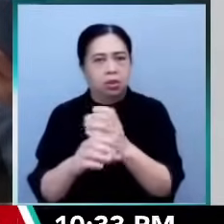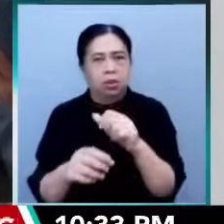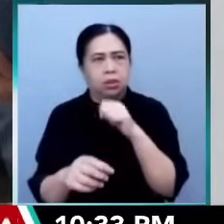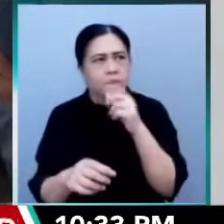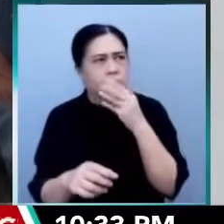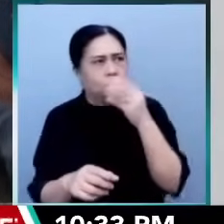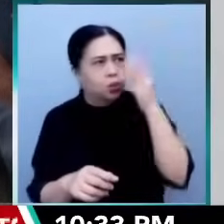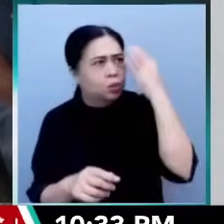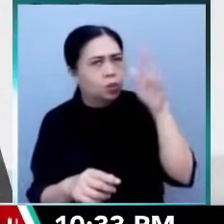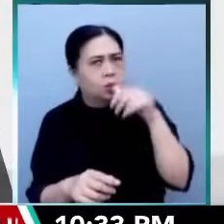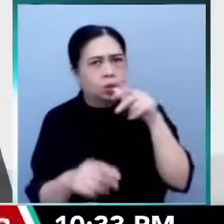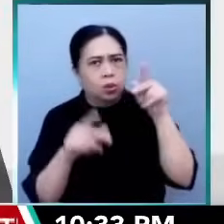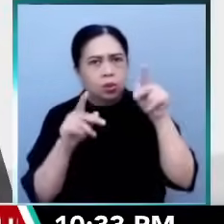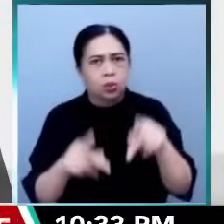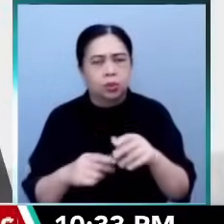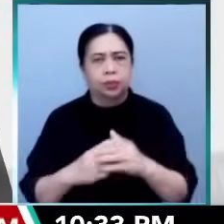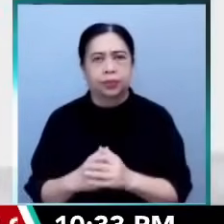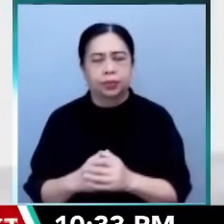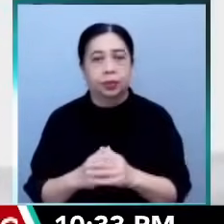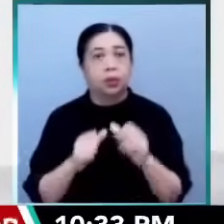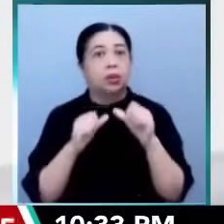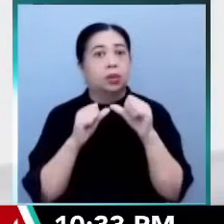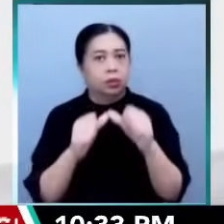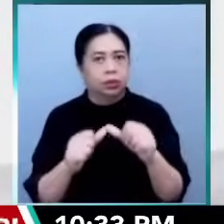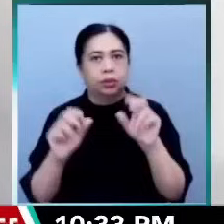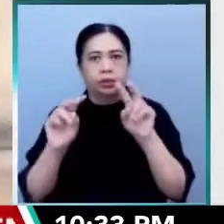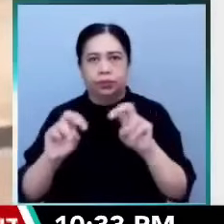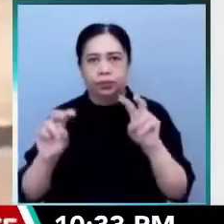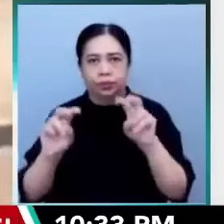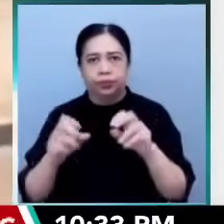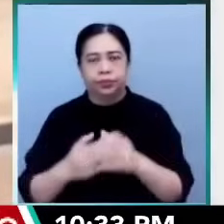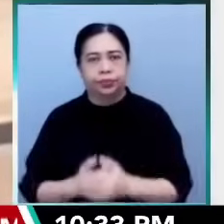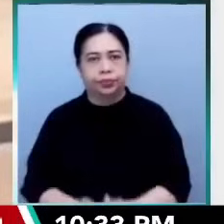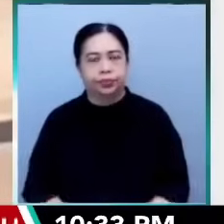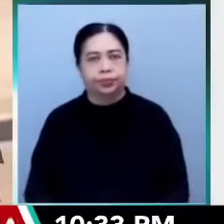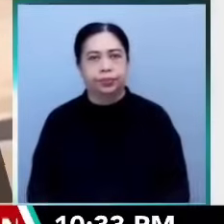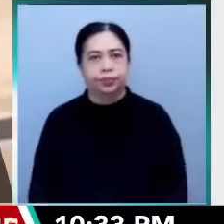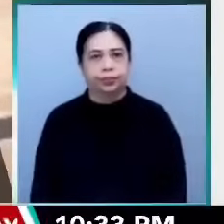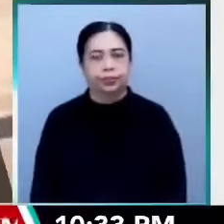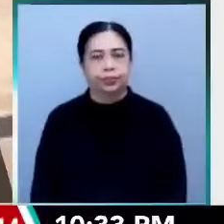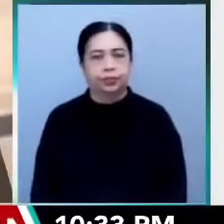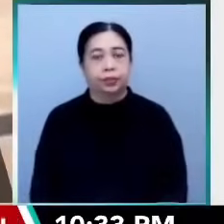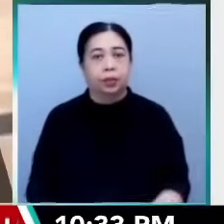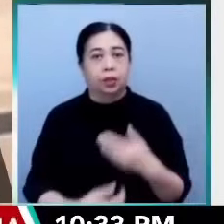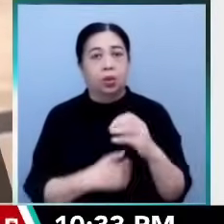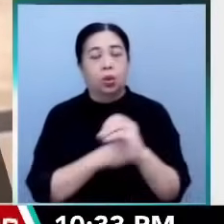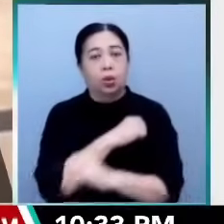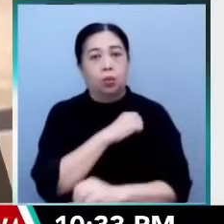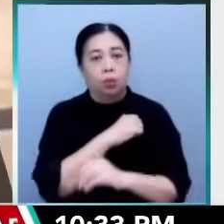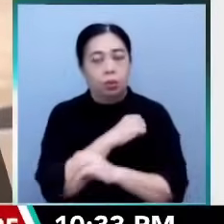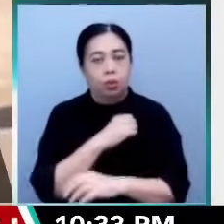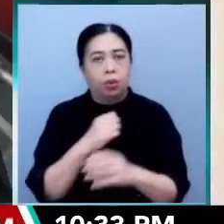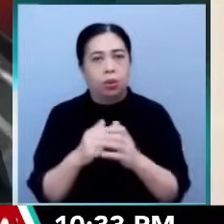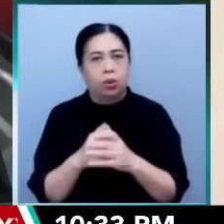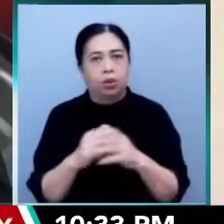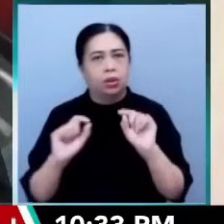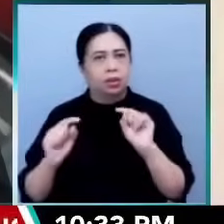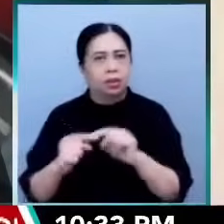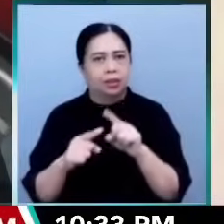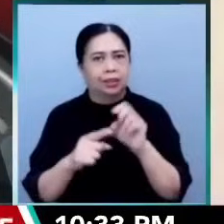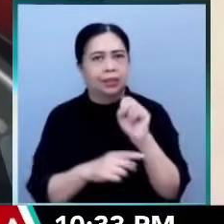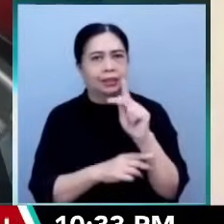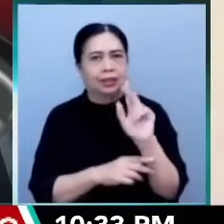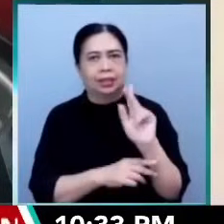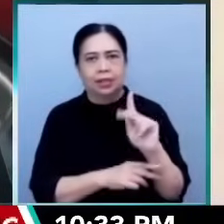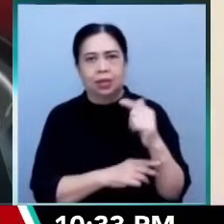nakikilalang salarin. Patuloy itong iniimbestigahan. Sormoc City, sugatan ng tumatakbong SK Kagawad at